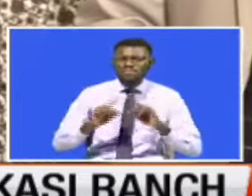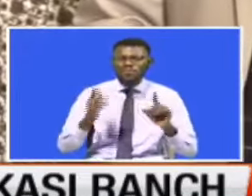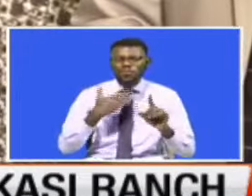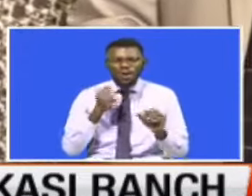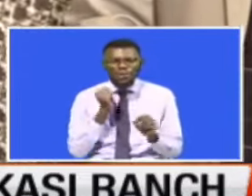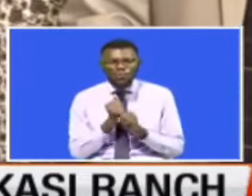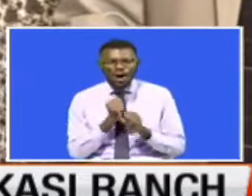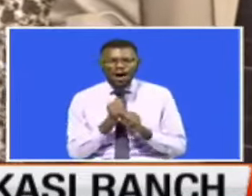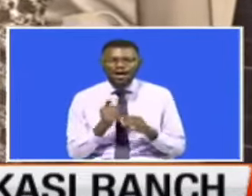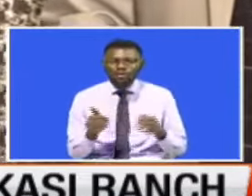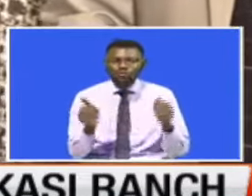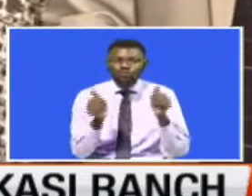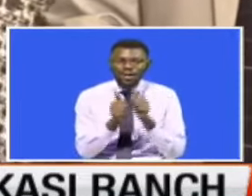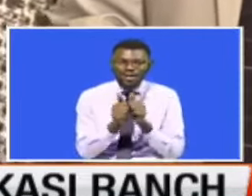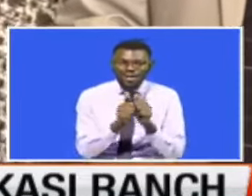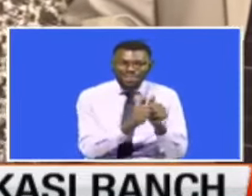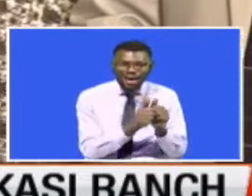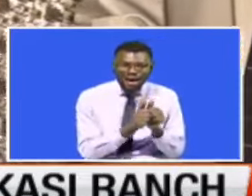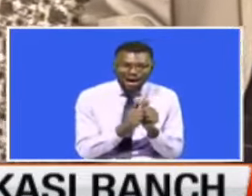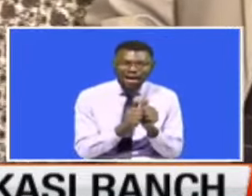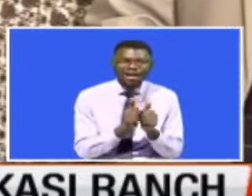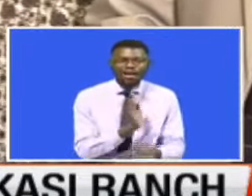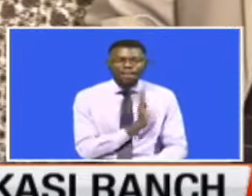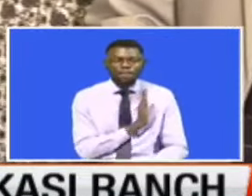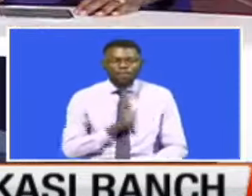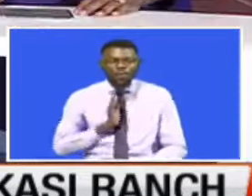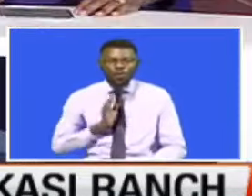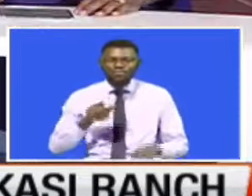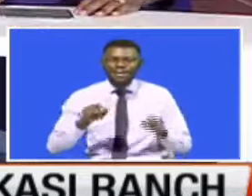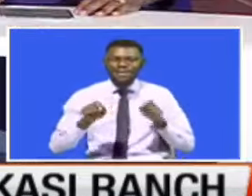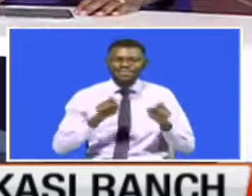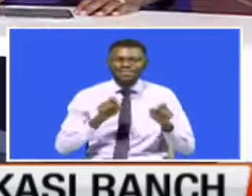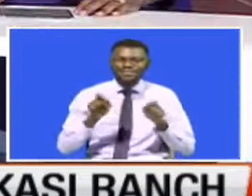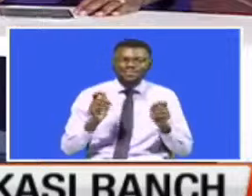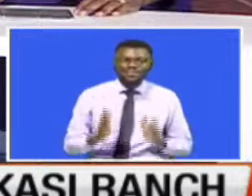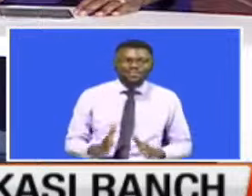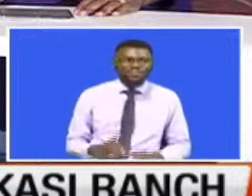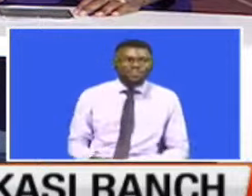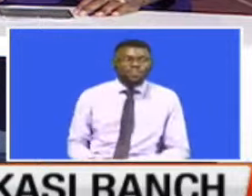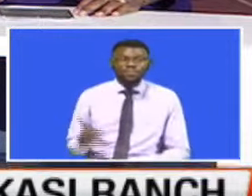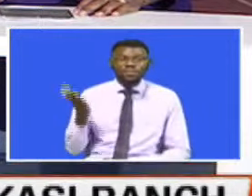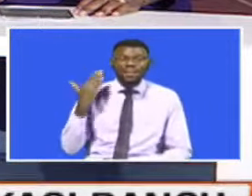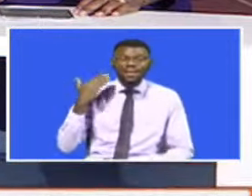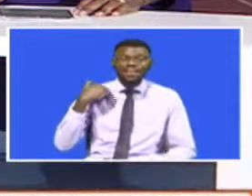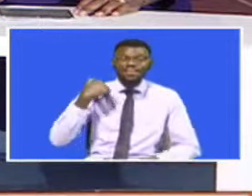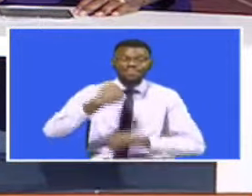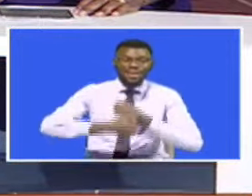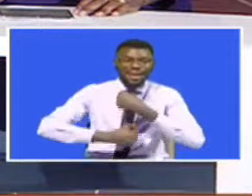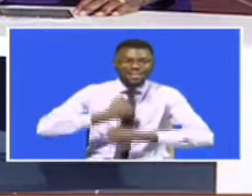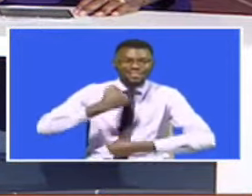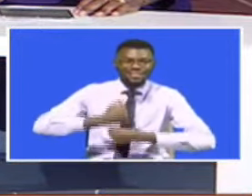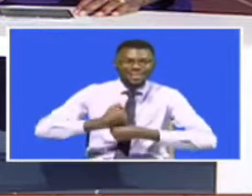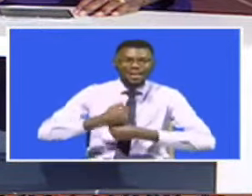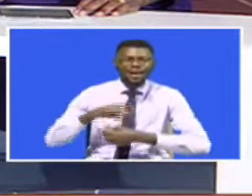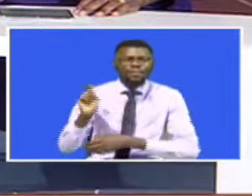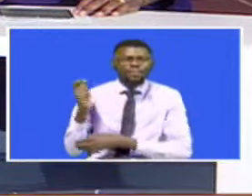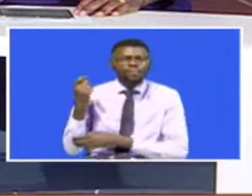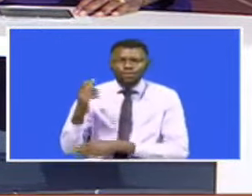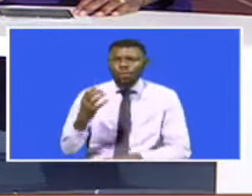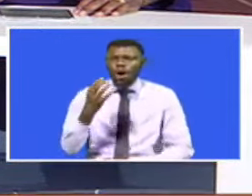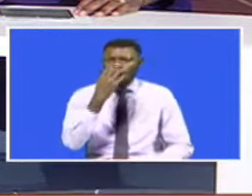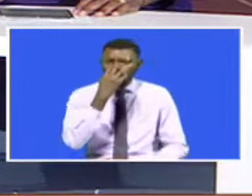na kazi pamoja kama board of directors. Mwaka uliopita siku kama ya leo, Rais William